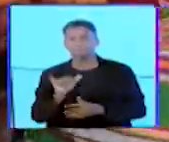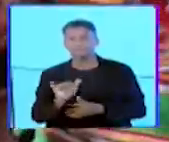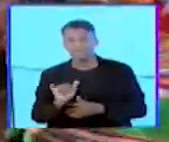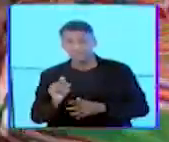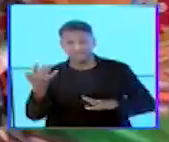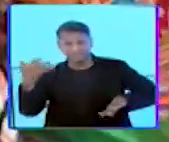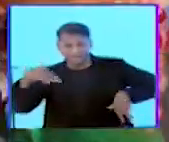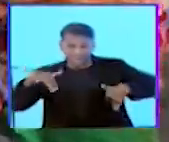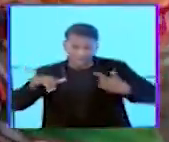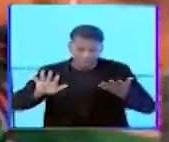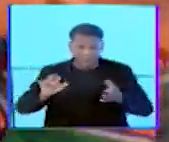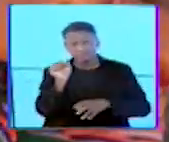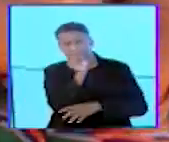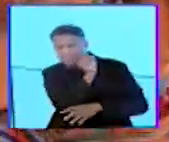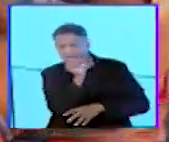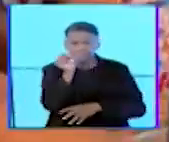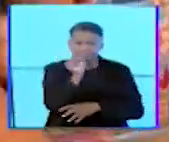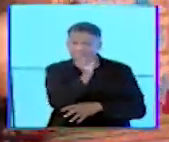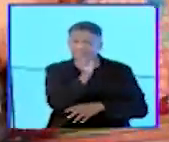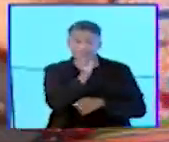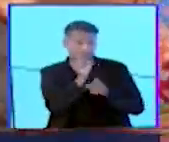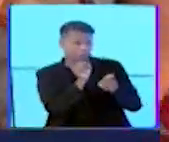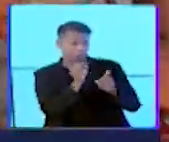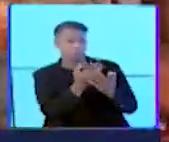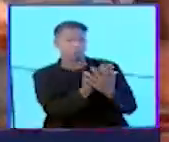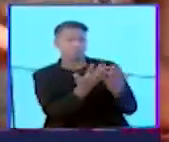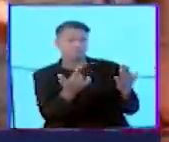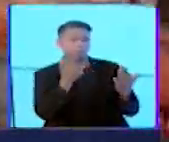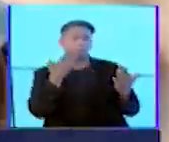Dan menganyam sudah menjadi kebiasaan warga di Pulau Pura.